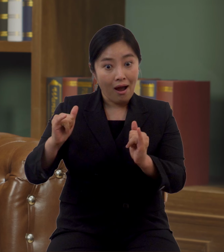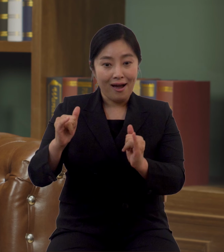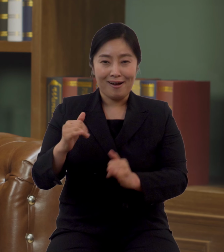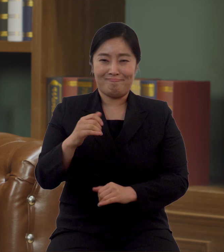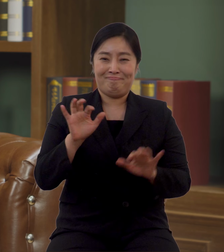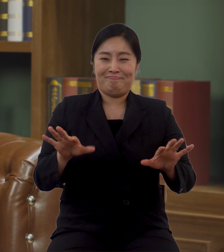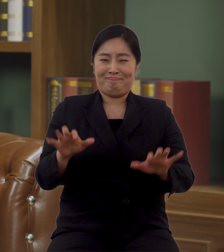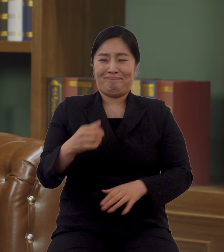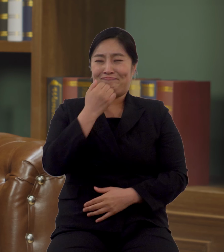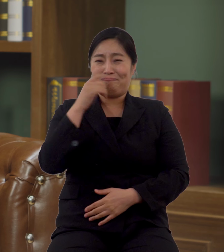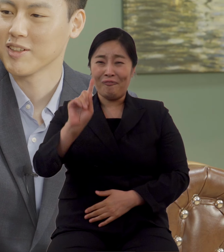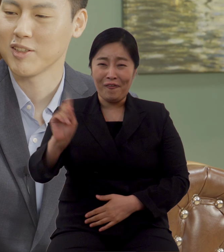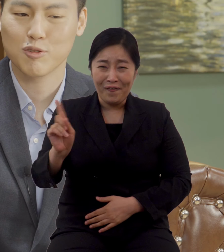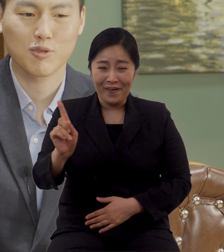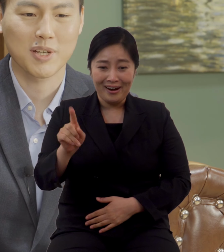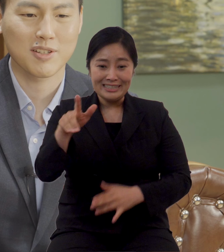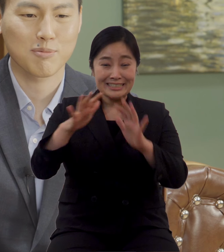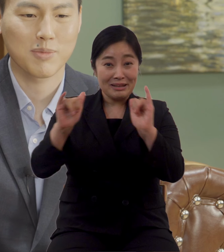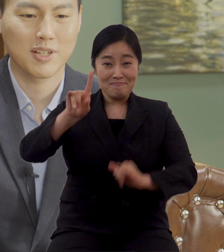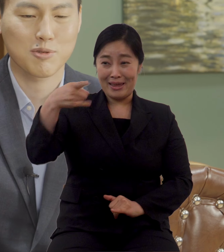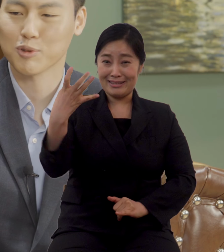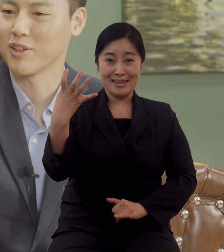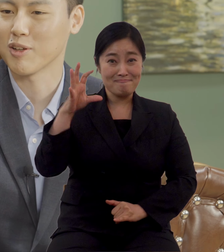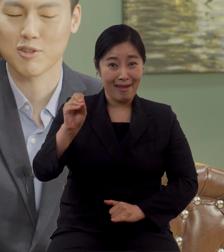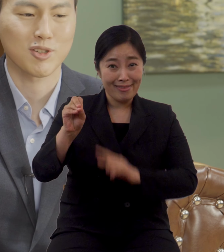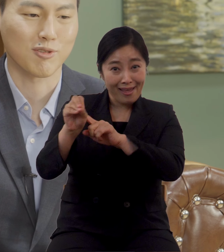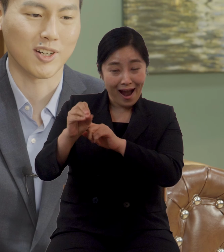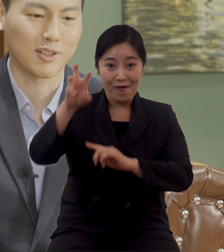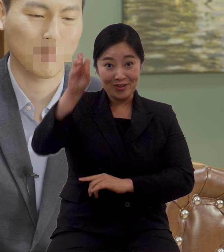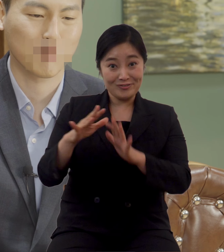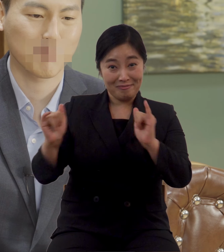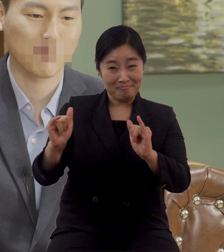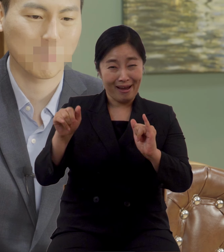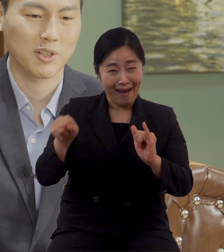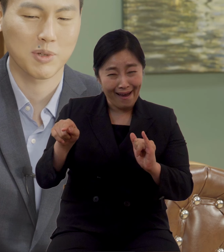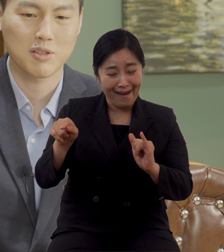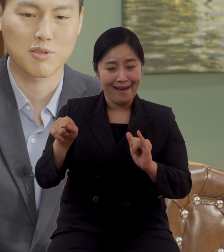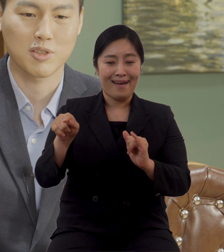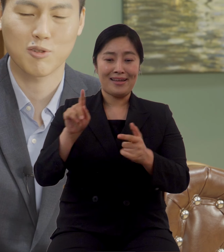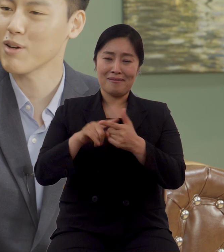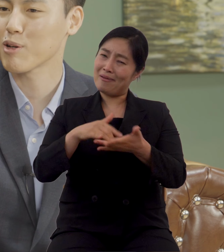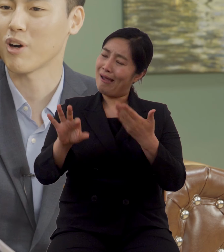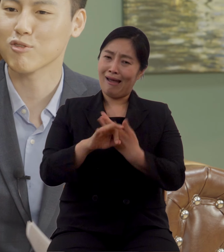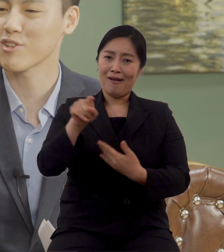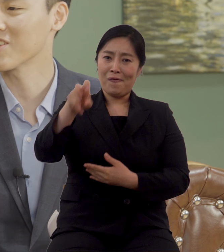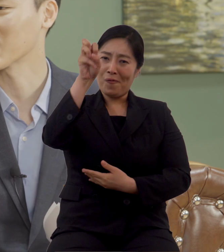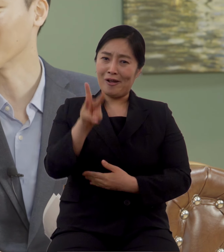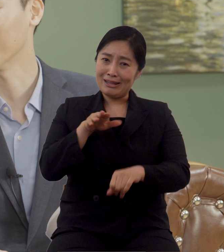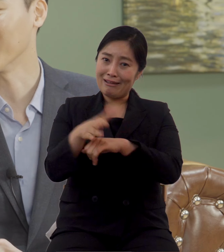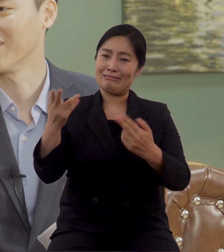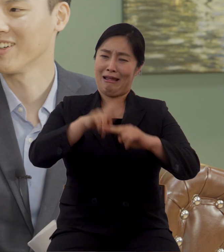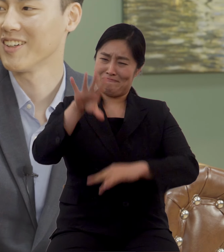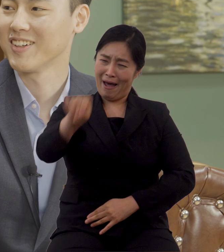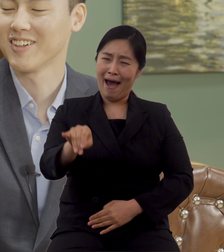예측을 했었습니다. 야, 그 인구 140만 정도 되는데 광주 인구가 명이면은 이거야말로 광주형